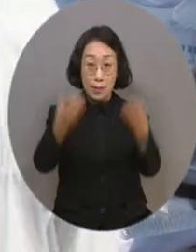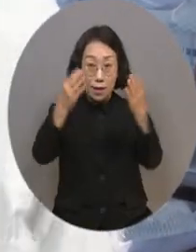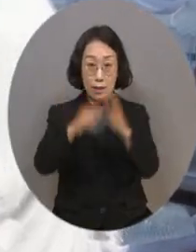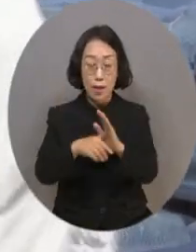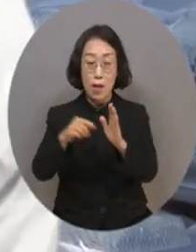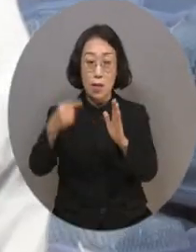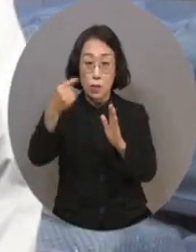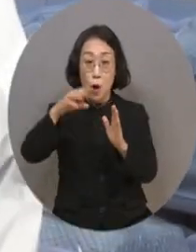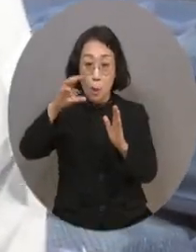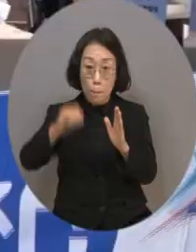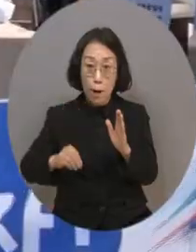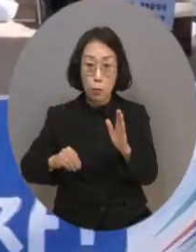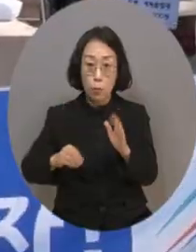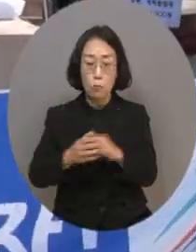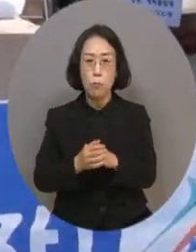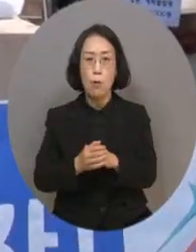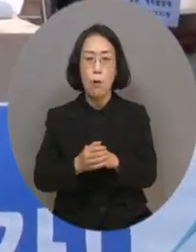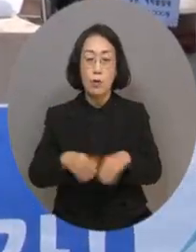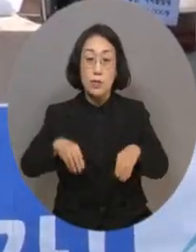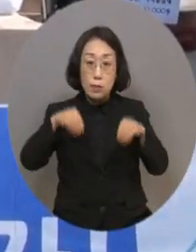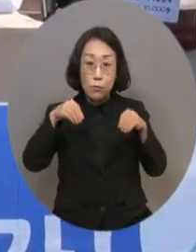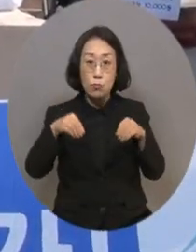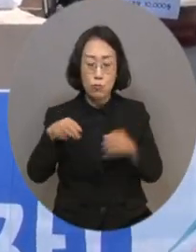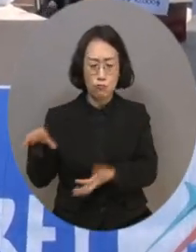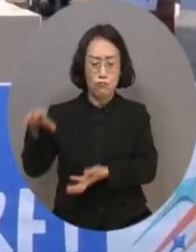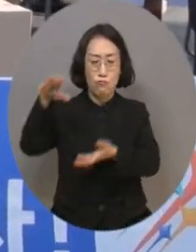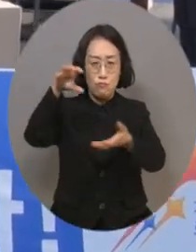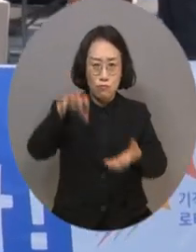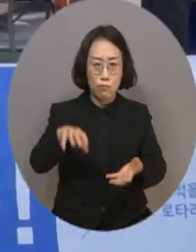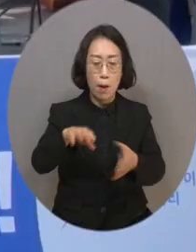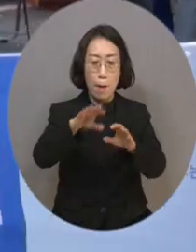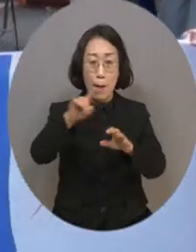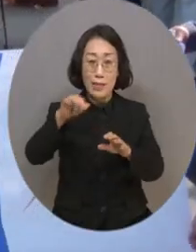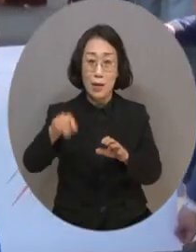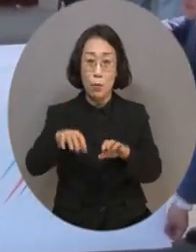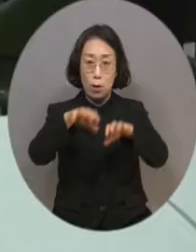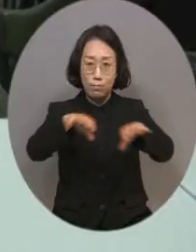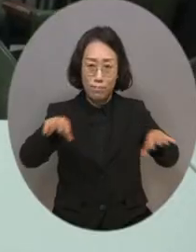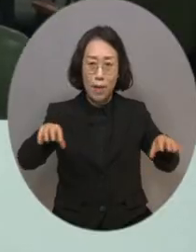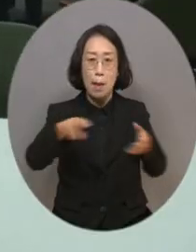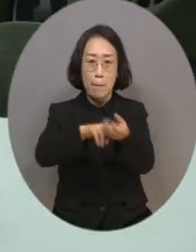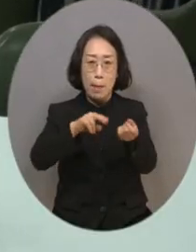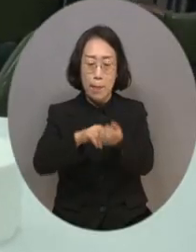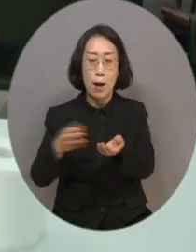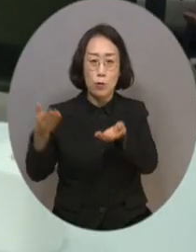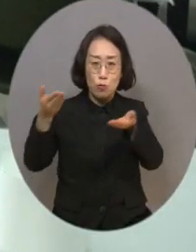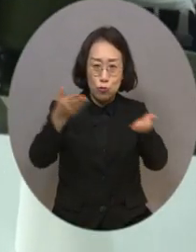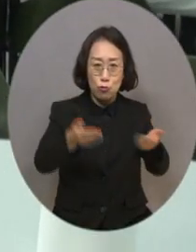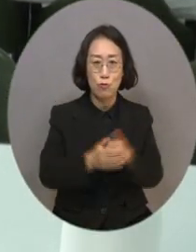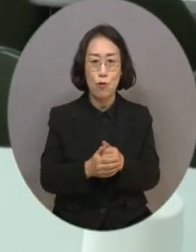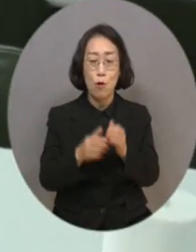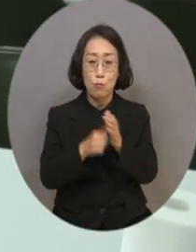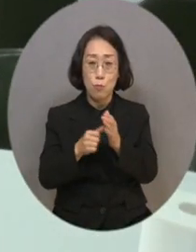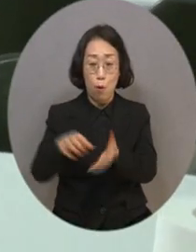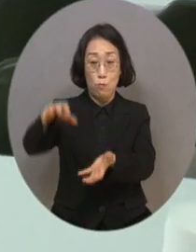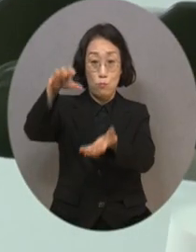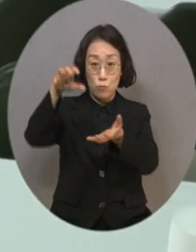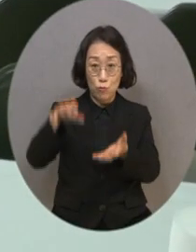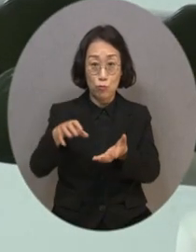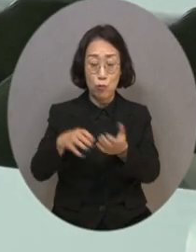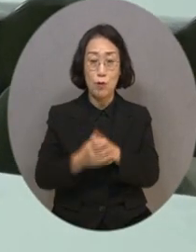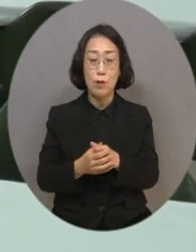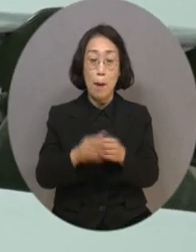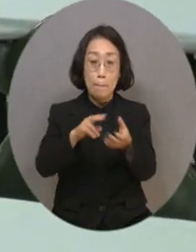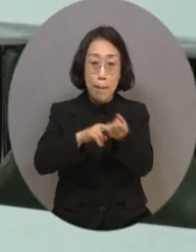상당의 친구 세트를 들고 회원들과 함께 바자회 현장을 방문했습니다. 회원들은 물품 기증과 더불어